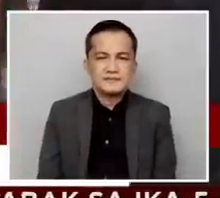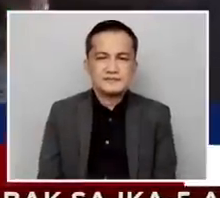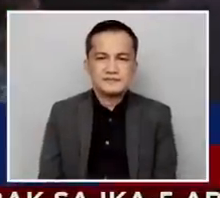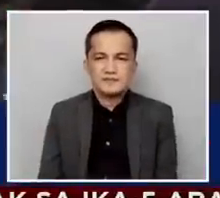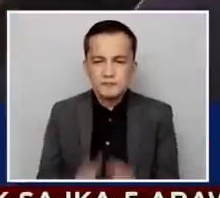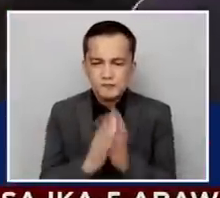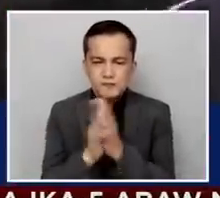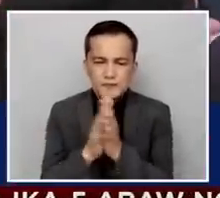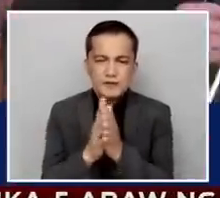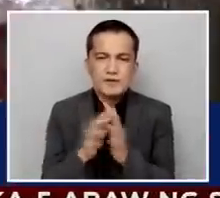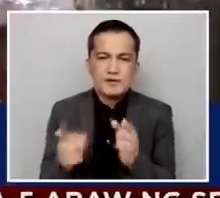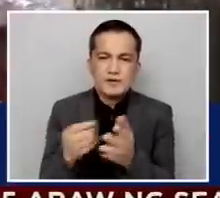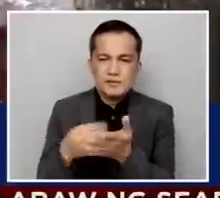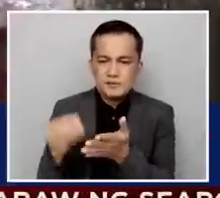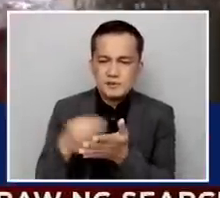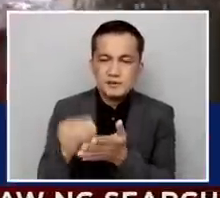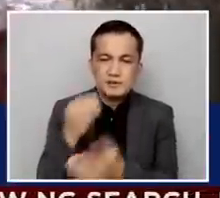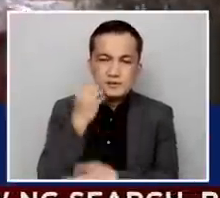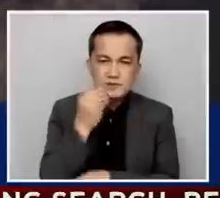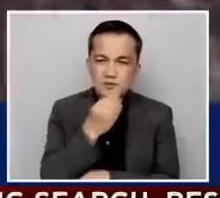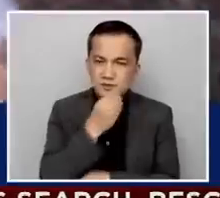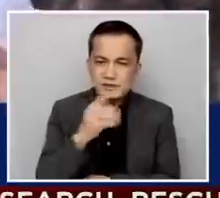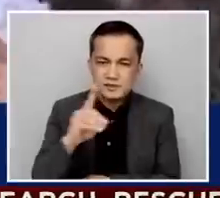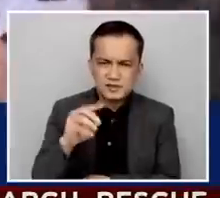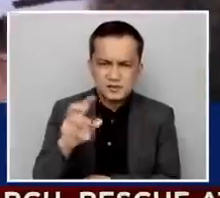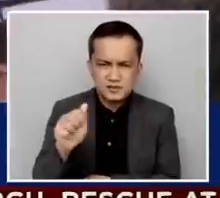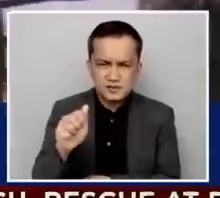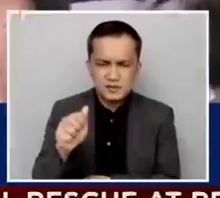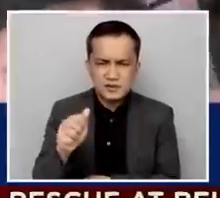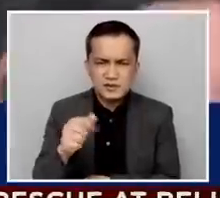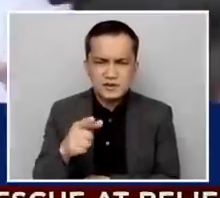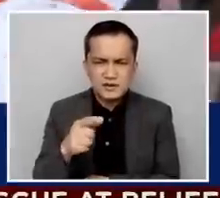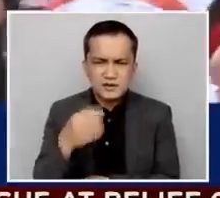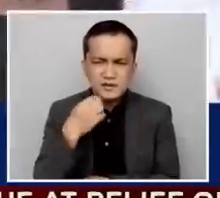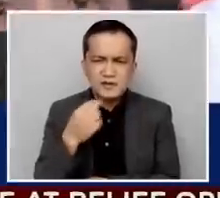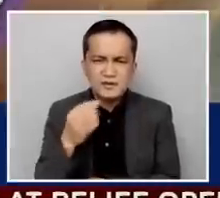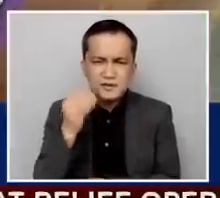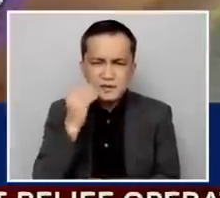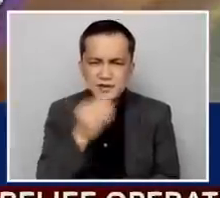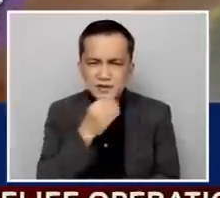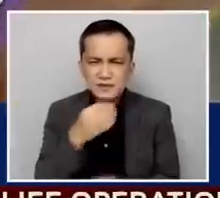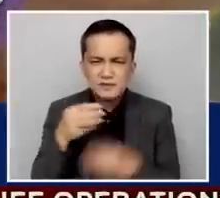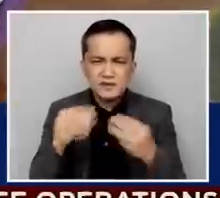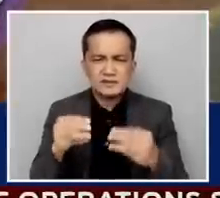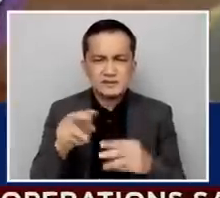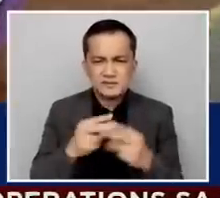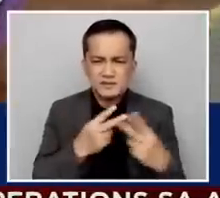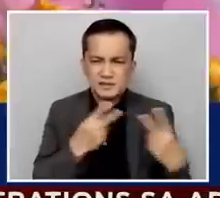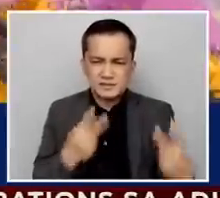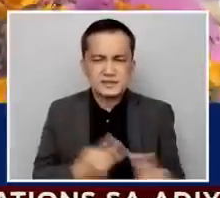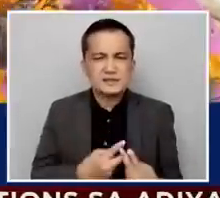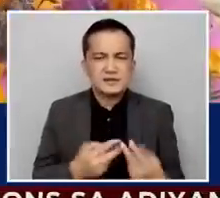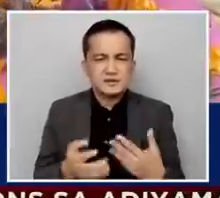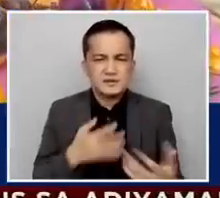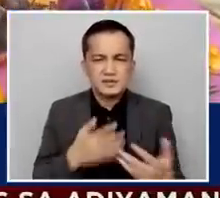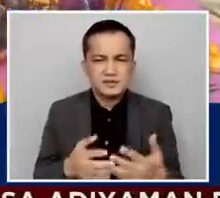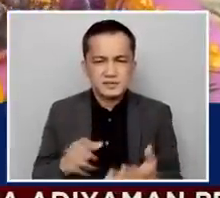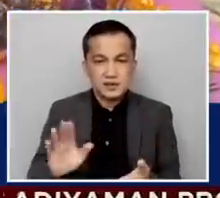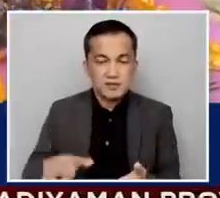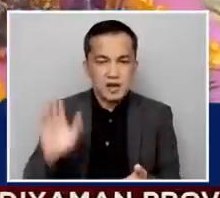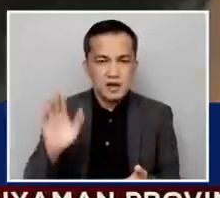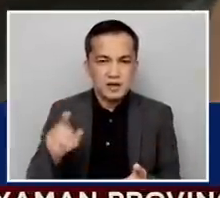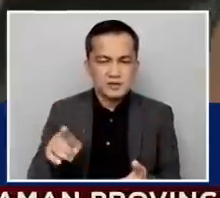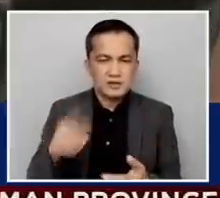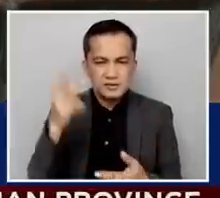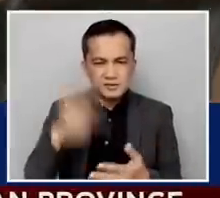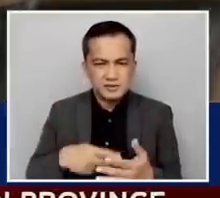Siksikan ang mga bumili ng bulaklak sa Dangwa Flower Market sa Maynila ngayong Valentine's Day. Kaya kahit lalong tumaas pa ang